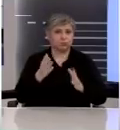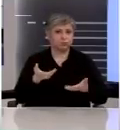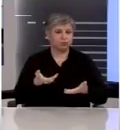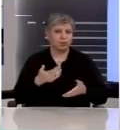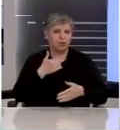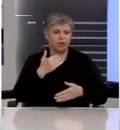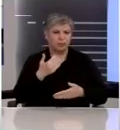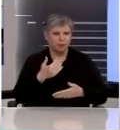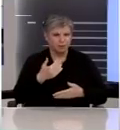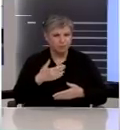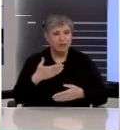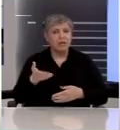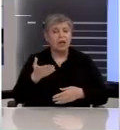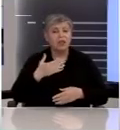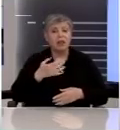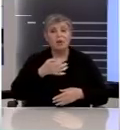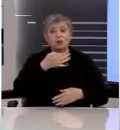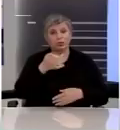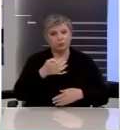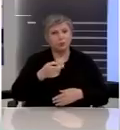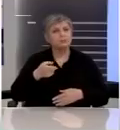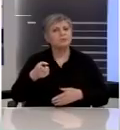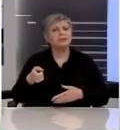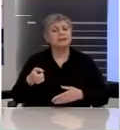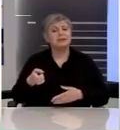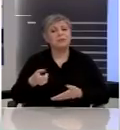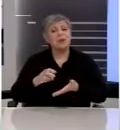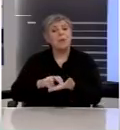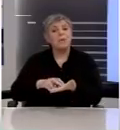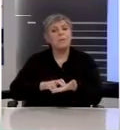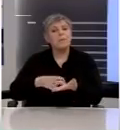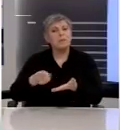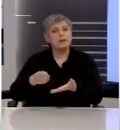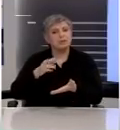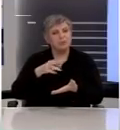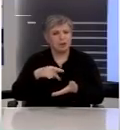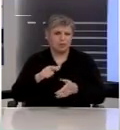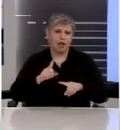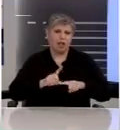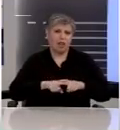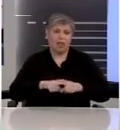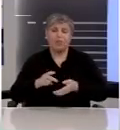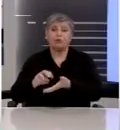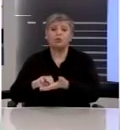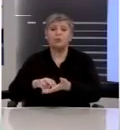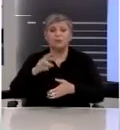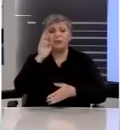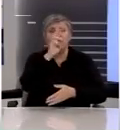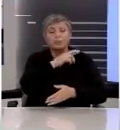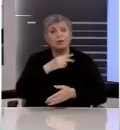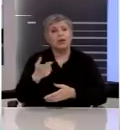είναι ότι η πρεσβεία μας στο Ριάντ ήταν αυτή η οποία μας ειδοποίησε εγκαίρως να μην προβούμε σε αυτή τη